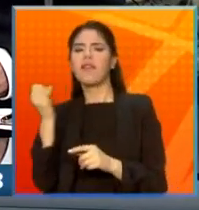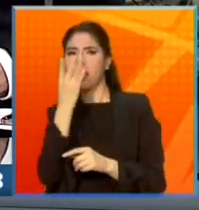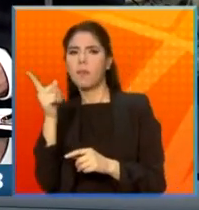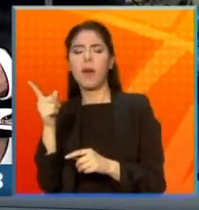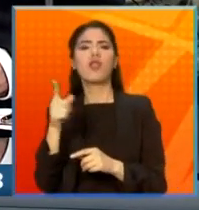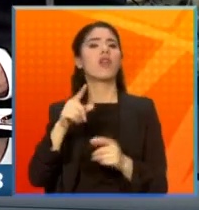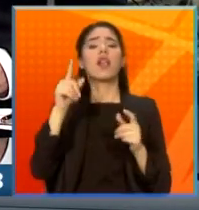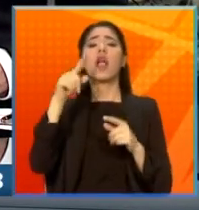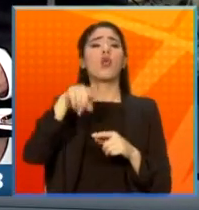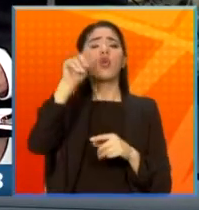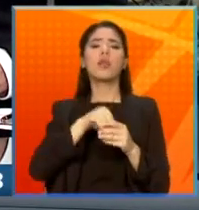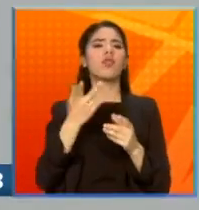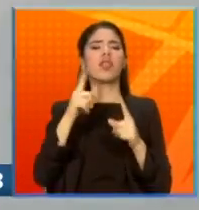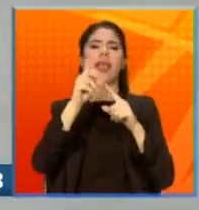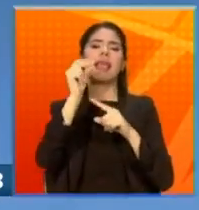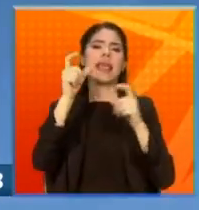İdlib'de olan biten.